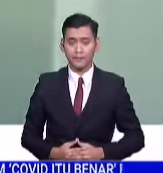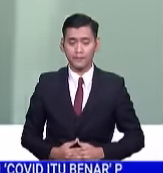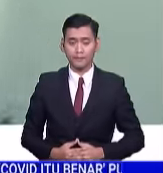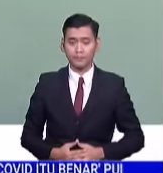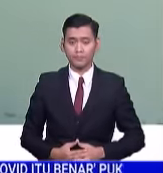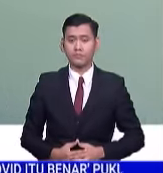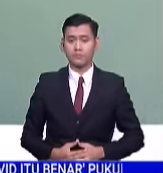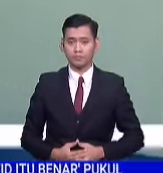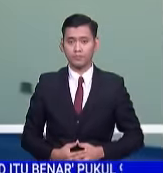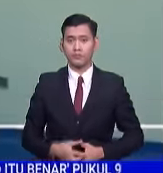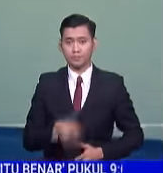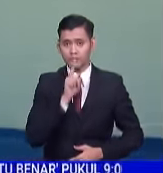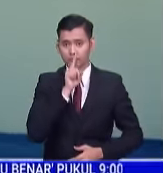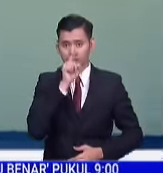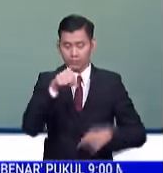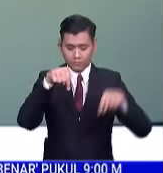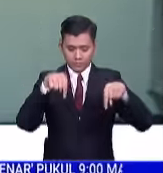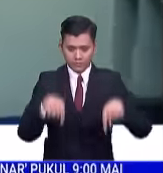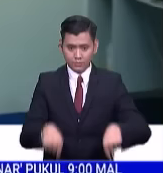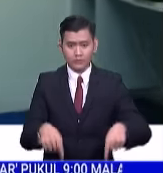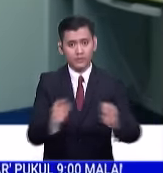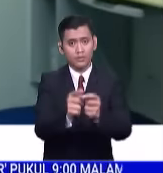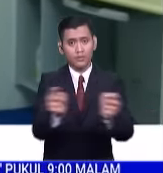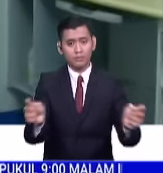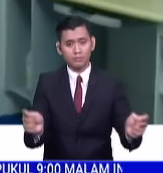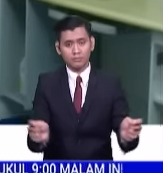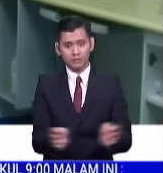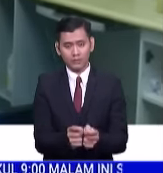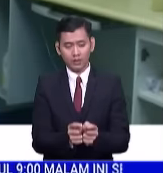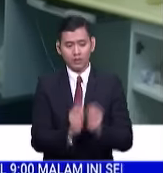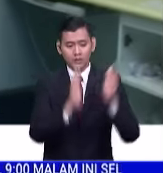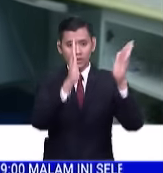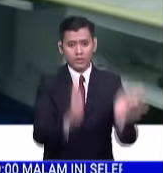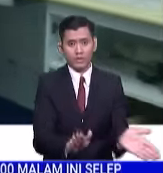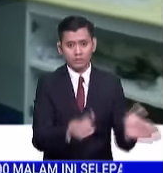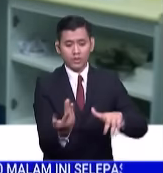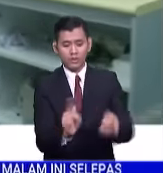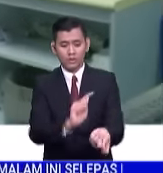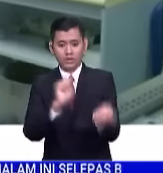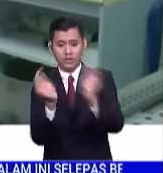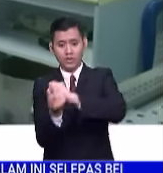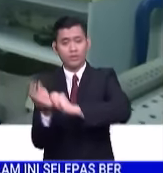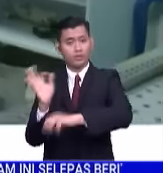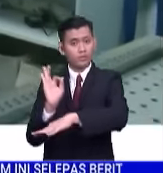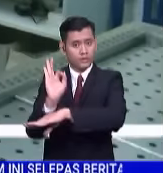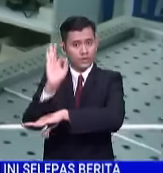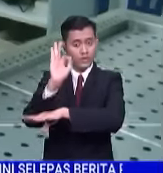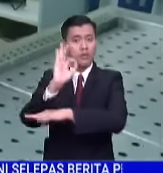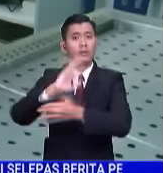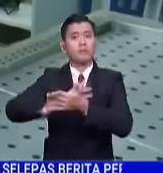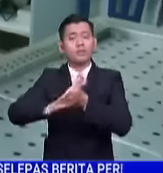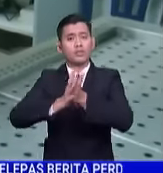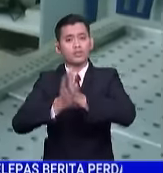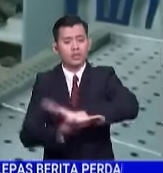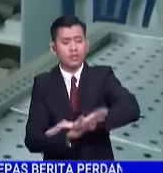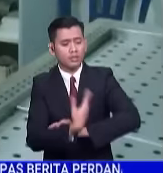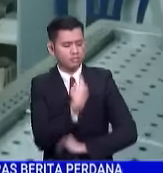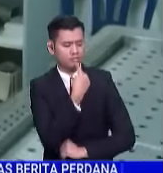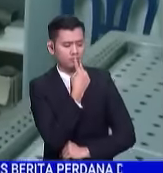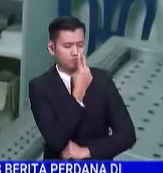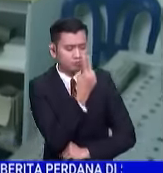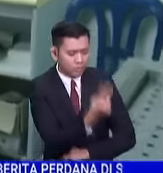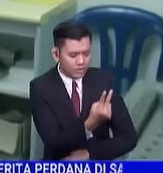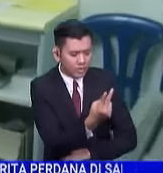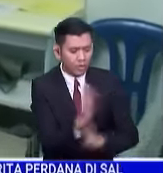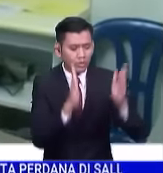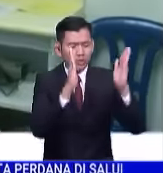Ini merupakan galeri postmortem mayat reput yang telah ditukar fungsinya menjadi ruang pengecaman mayat